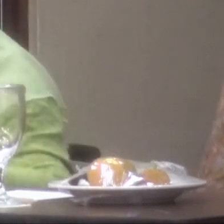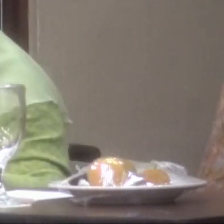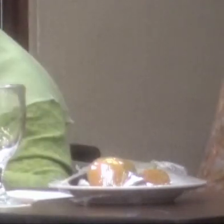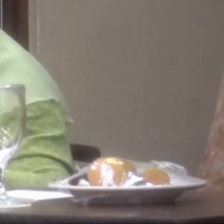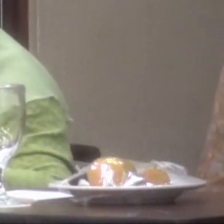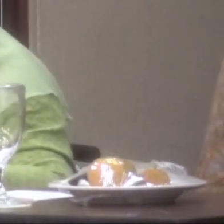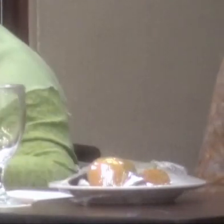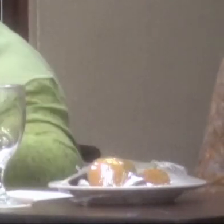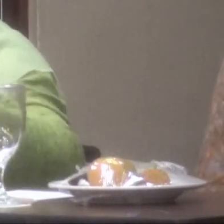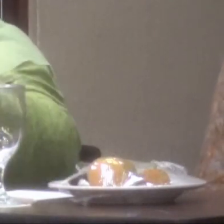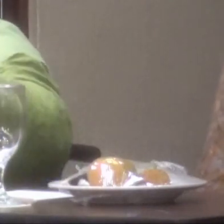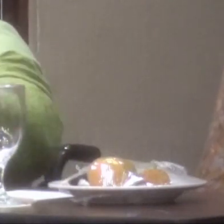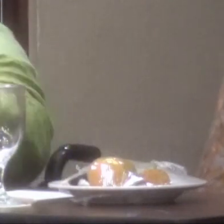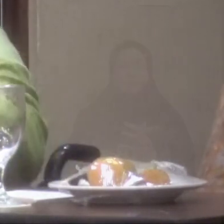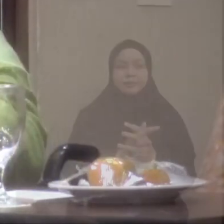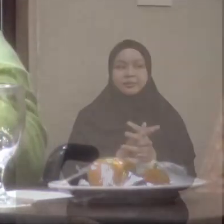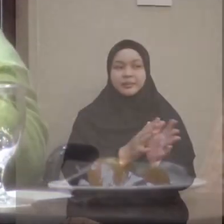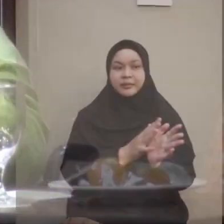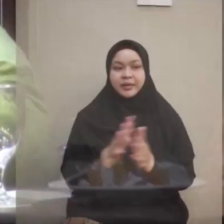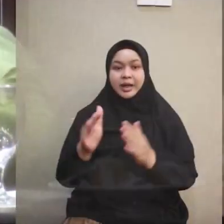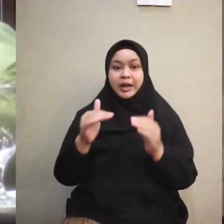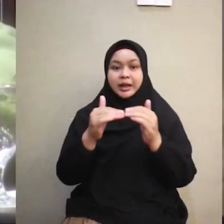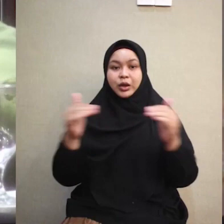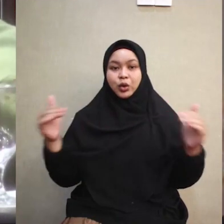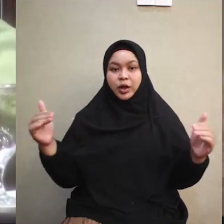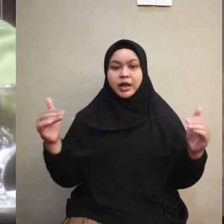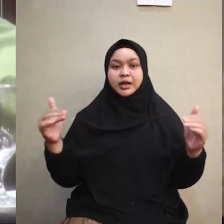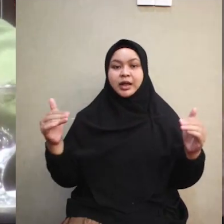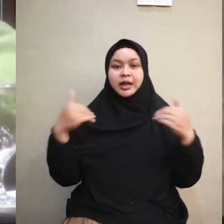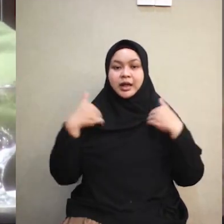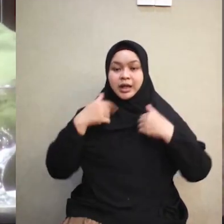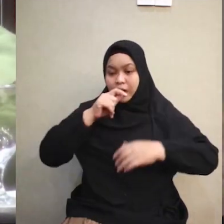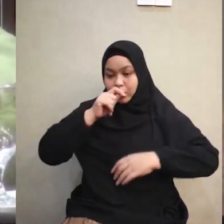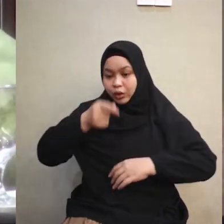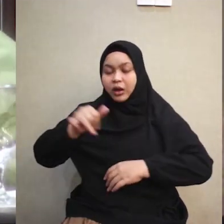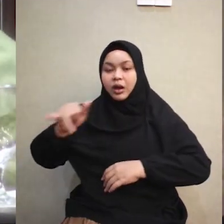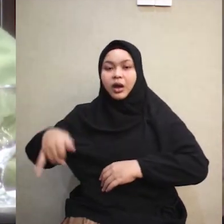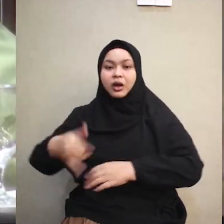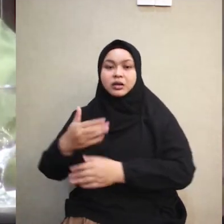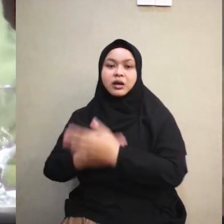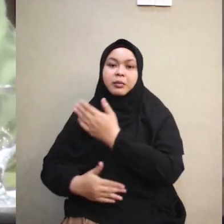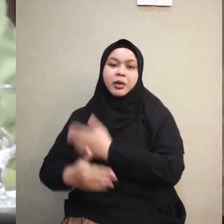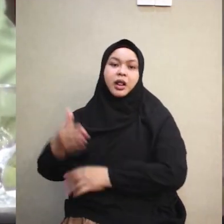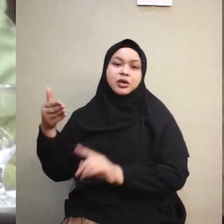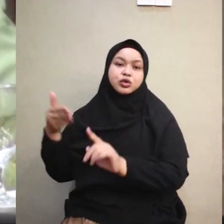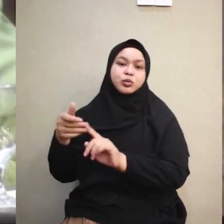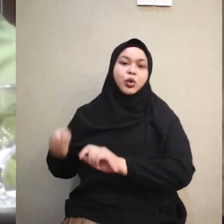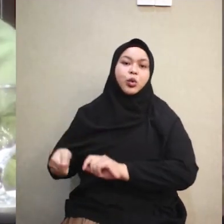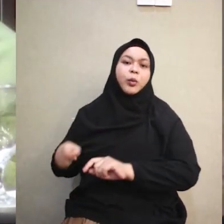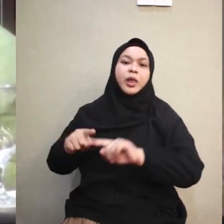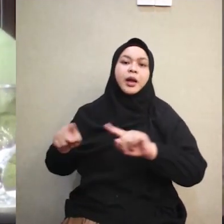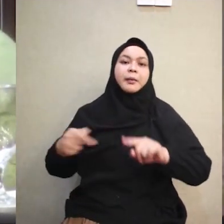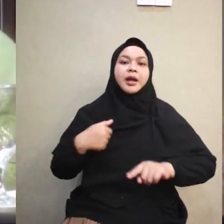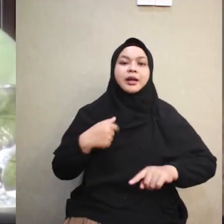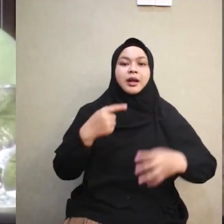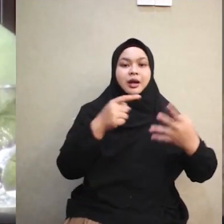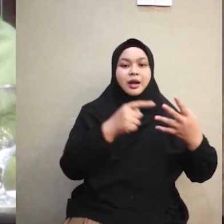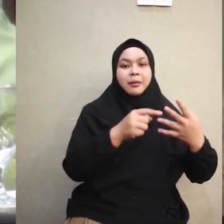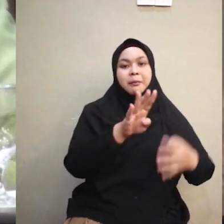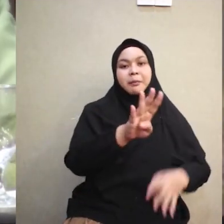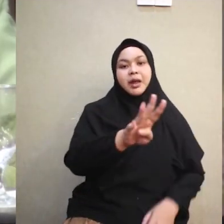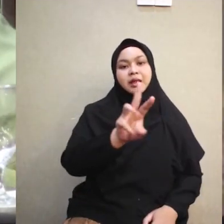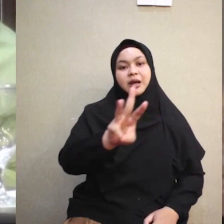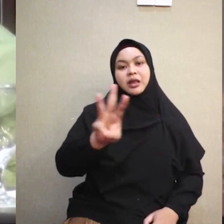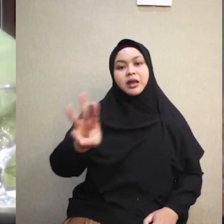ada eee equality before the law-nya diakui Iya disabilitas sebagai subjek hukum ternyata ada 433 ternyata